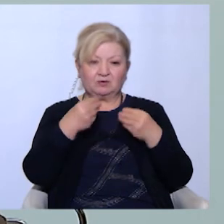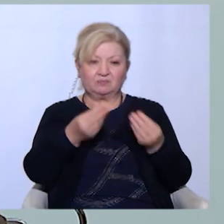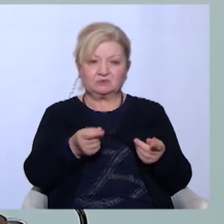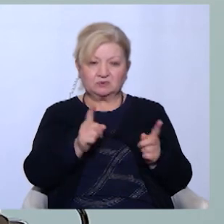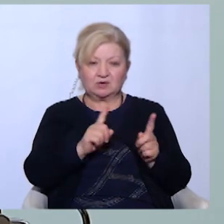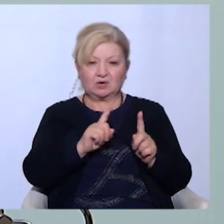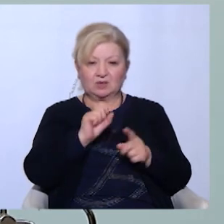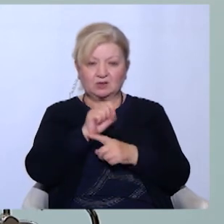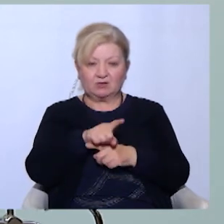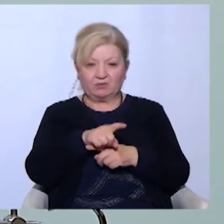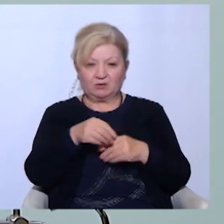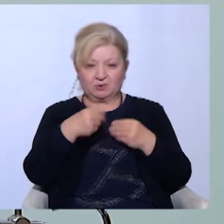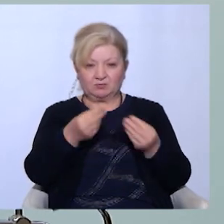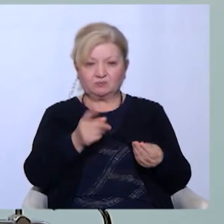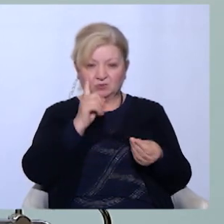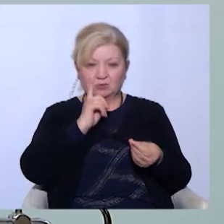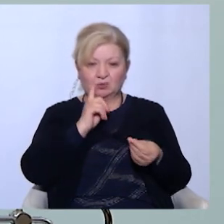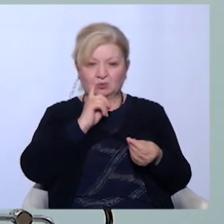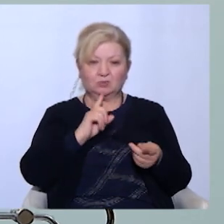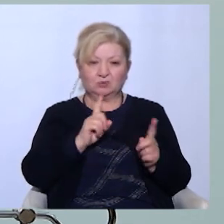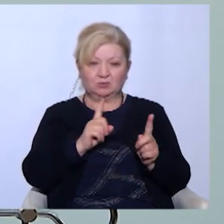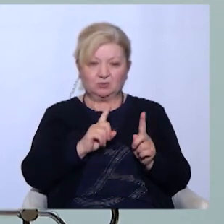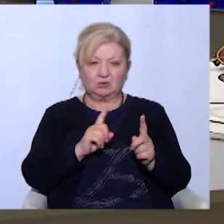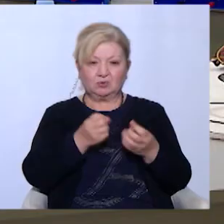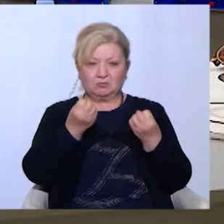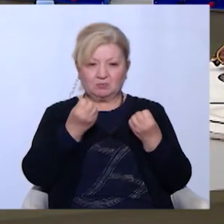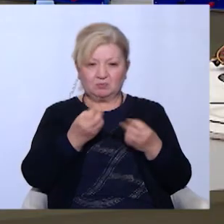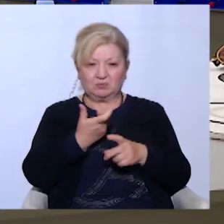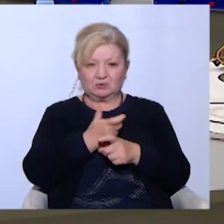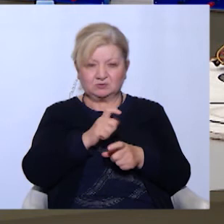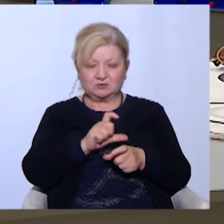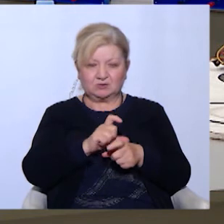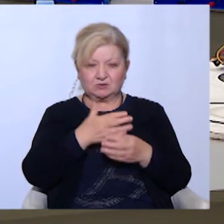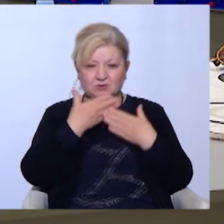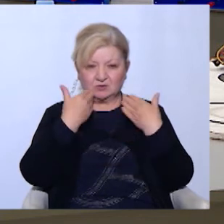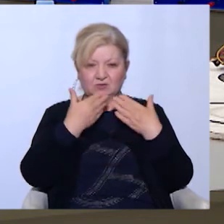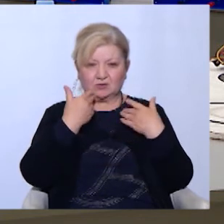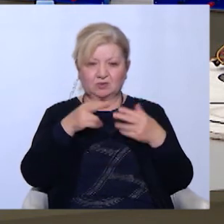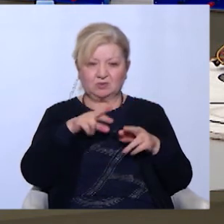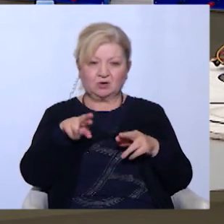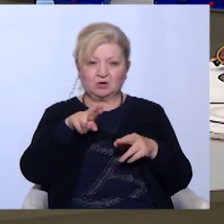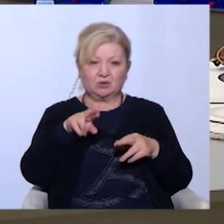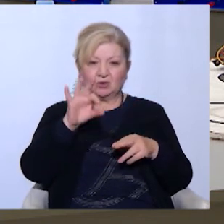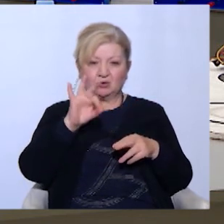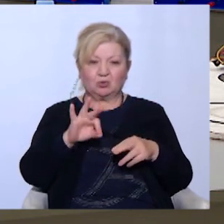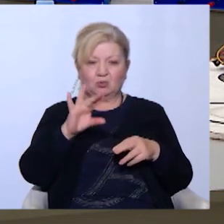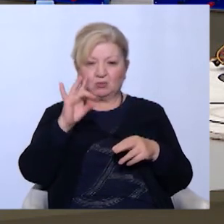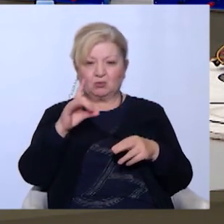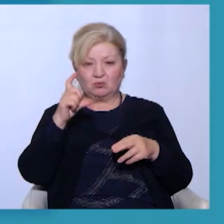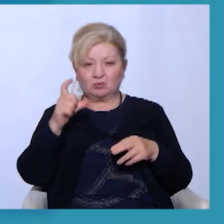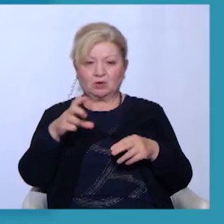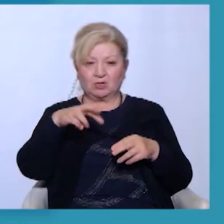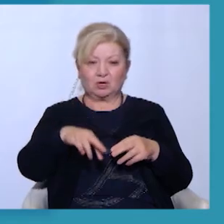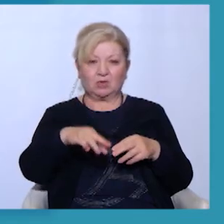აი მივცეთ რაღაცა პატარა დავალება ჯერჯერობით, უმარტივესი, თქვათ დო